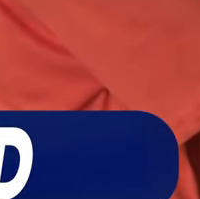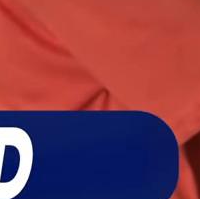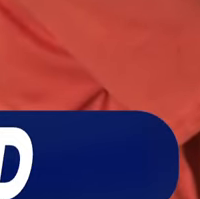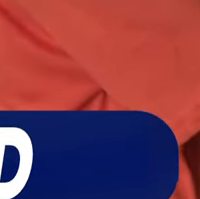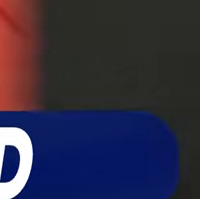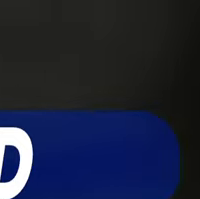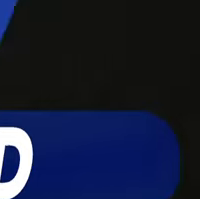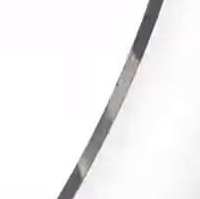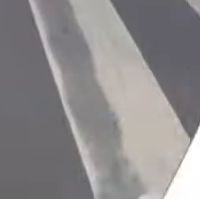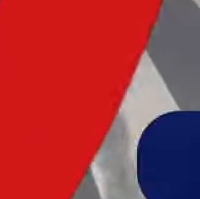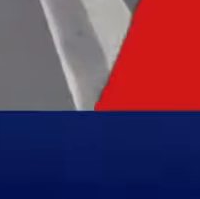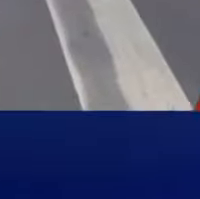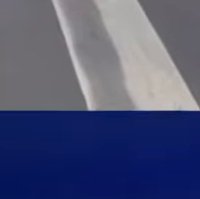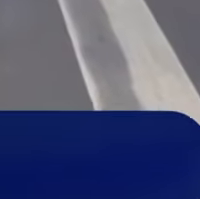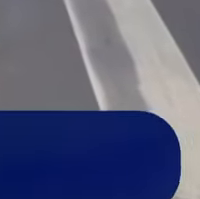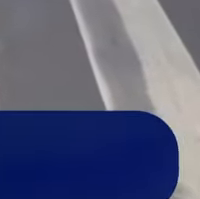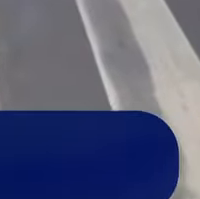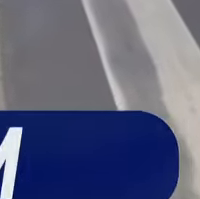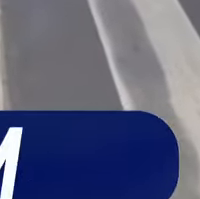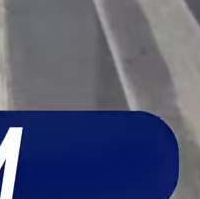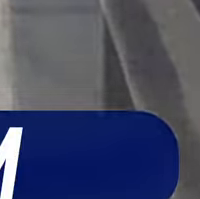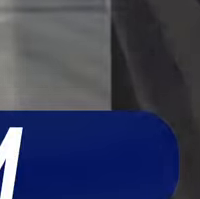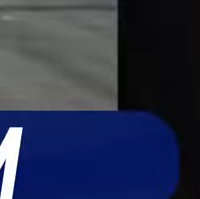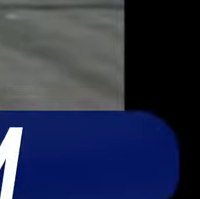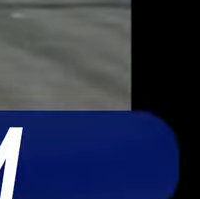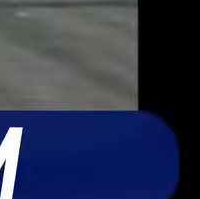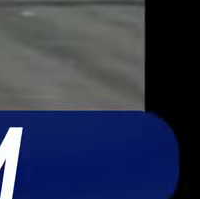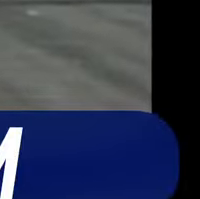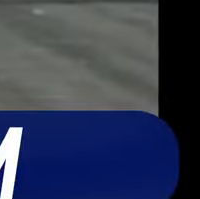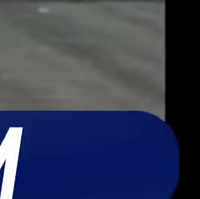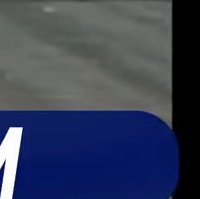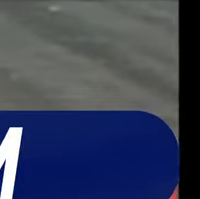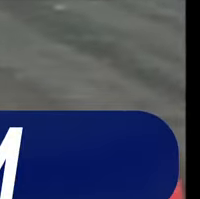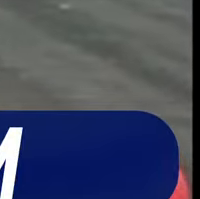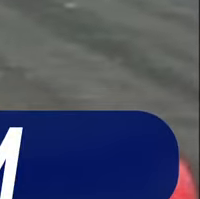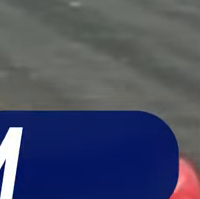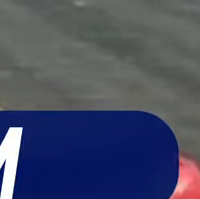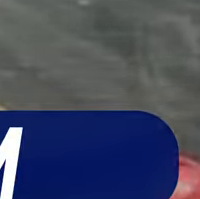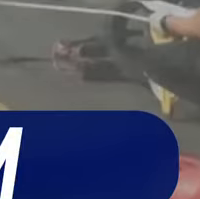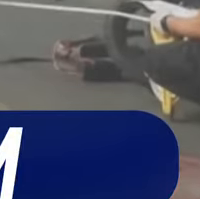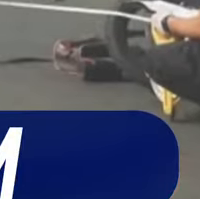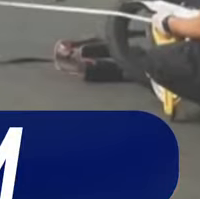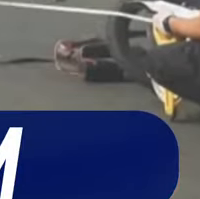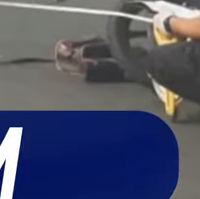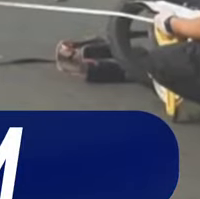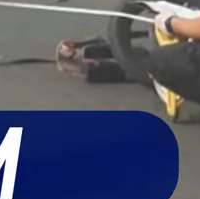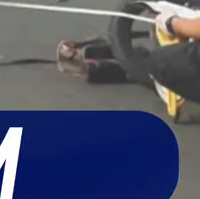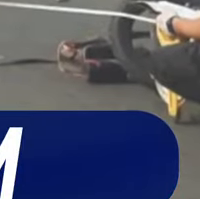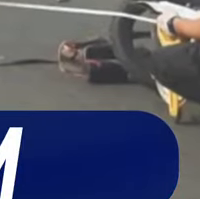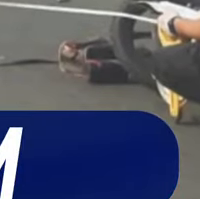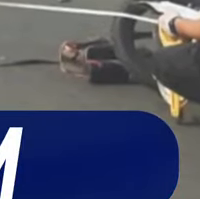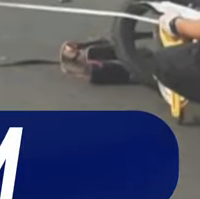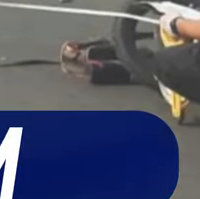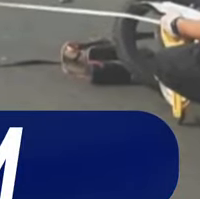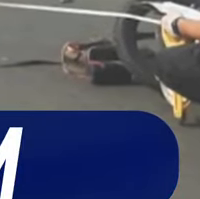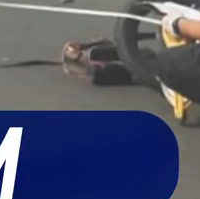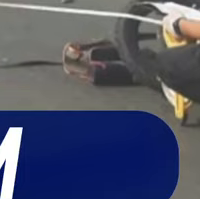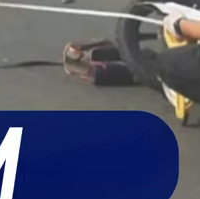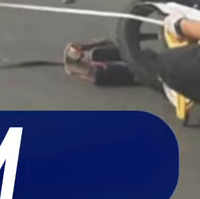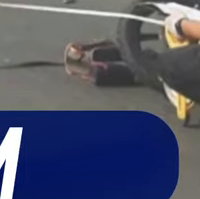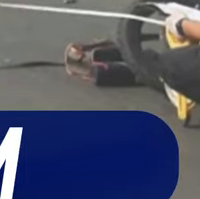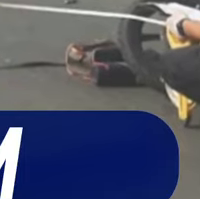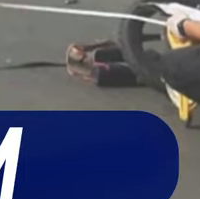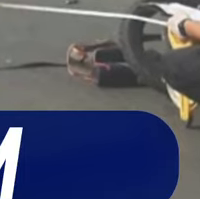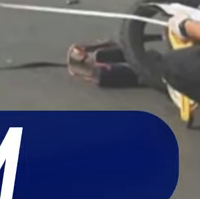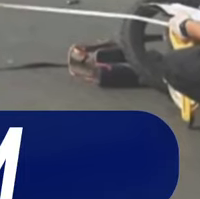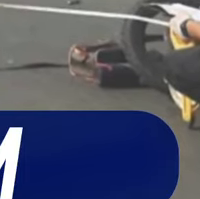gutom. At serye ng pamamaril ng riding in tandem sa Lucena City at Chaong Quezon